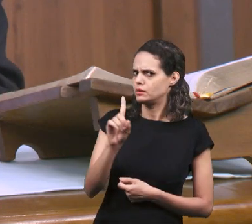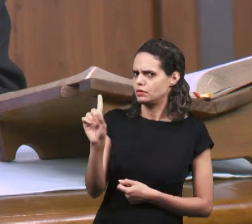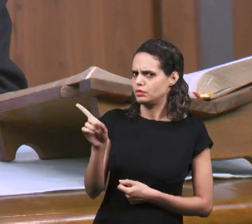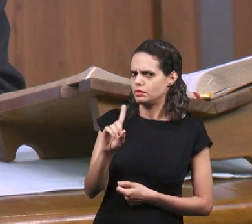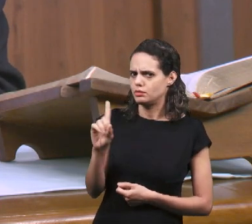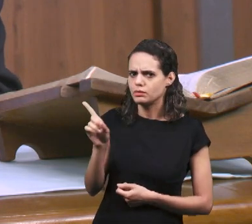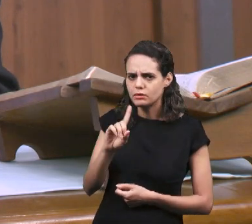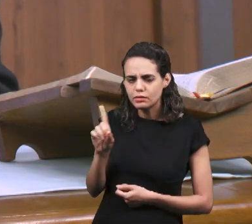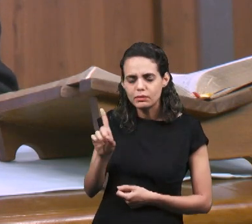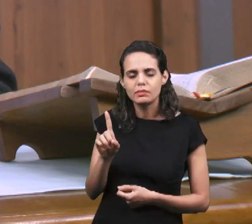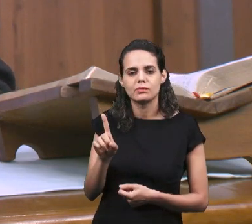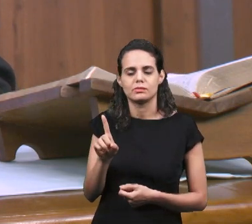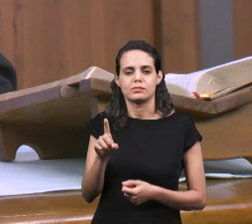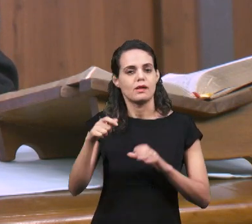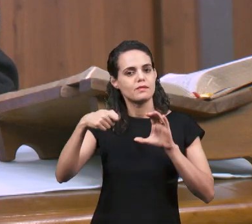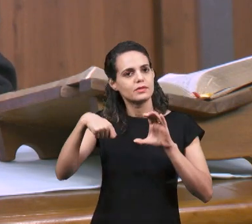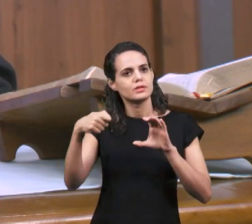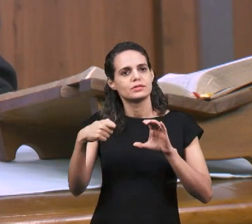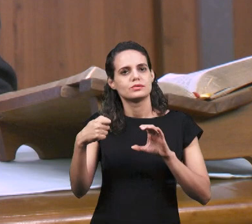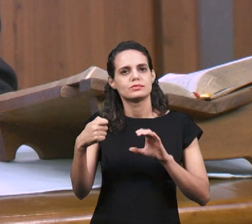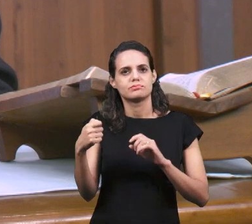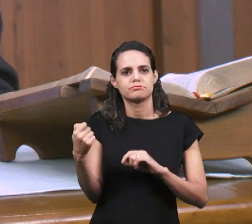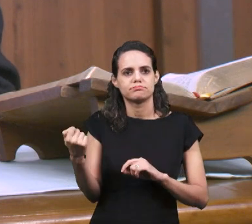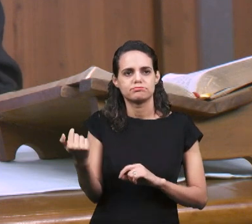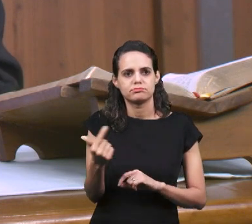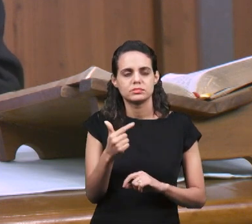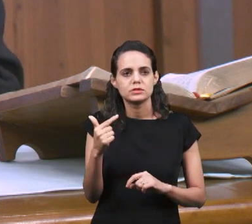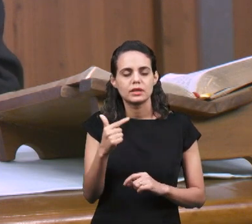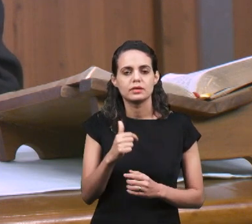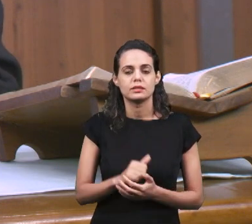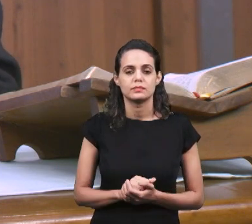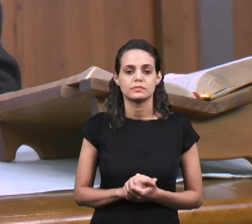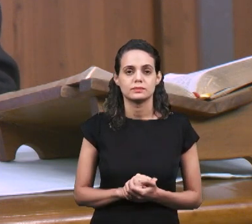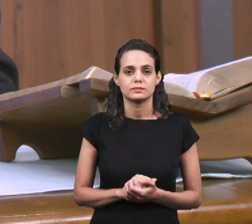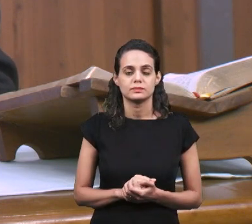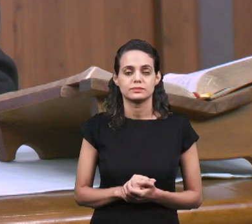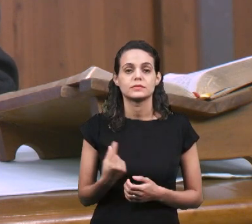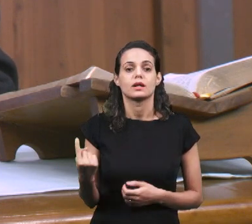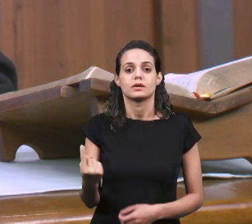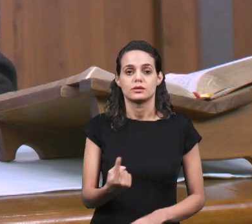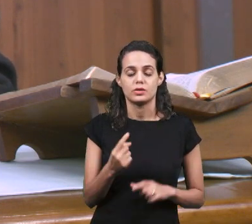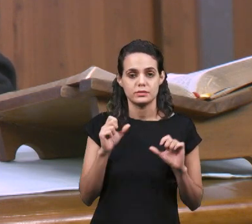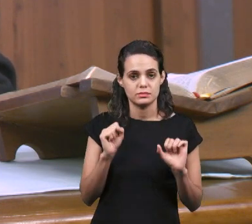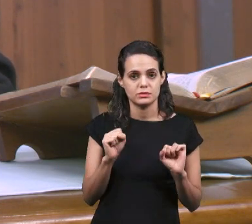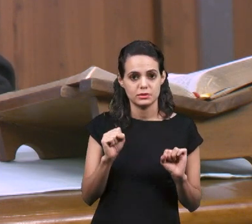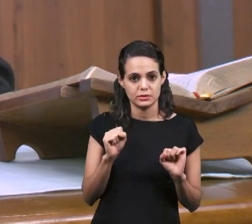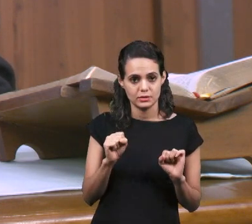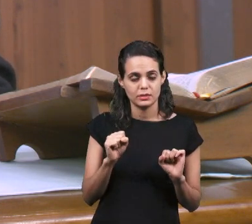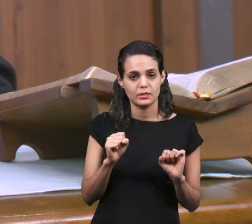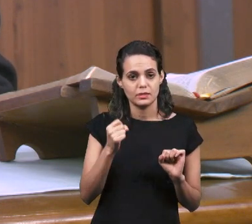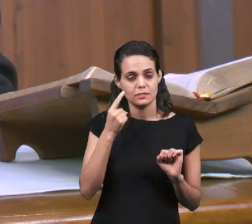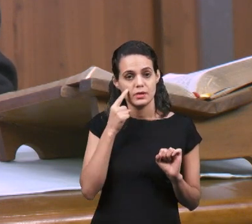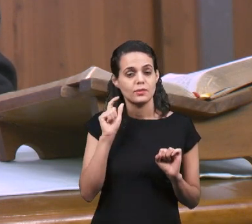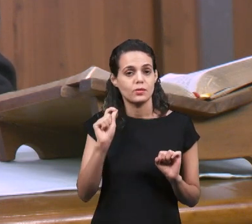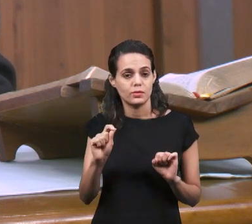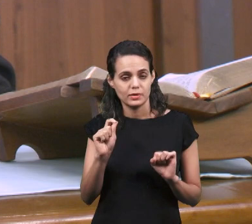la réponse, c'est non. On n'a pas encore reçu la vidéo de cette réponse, mais nous voyons que la Trinité,